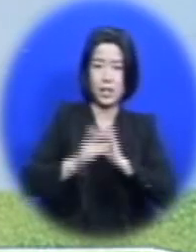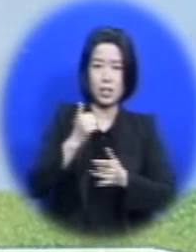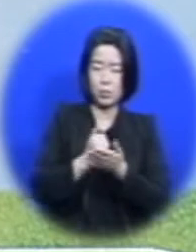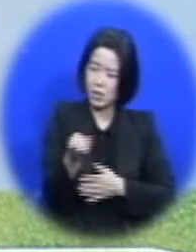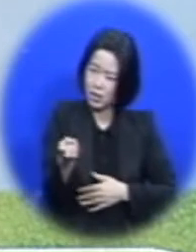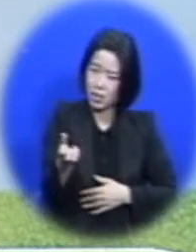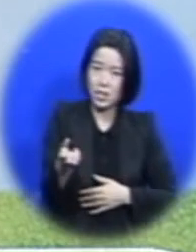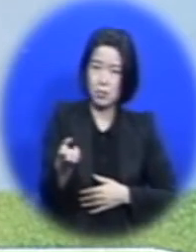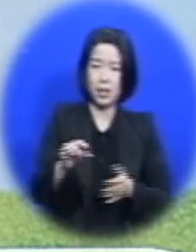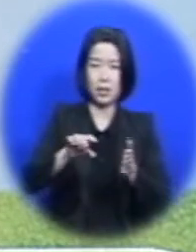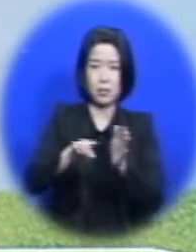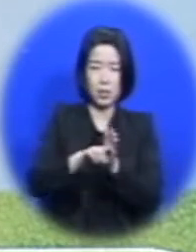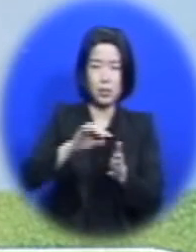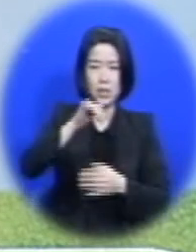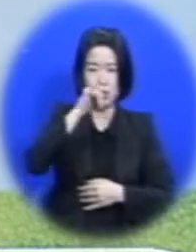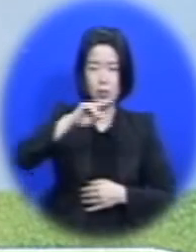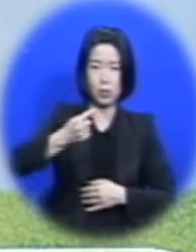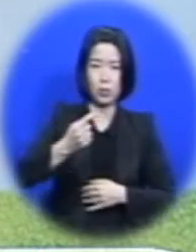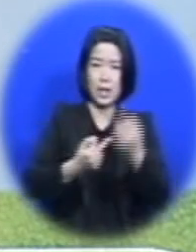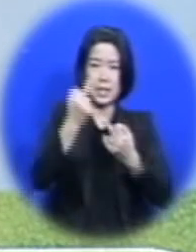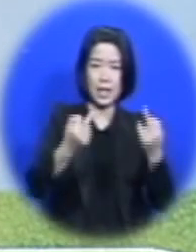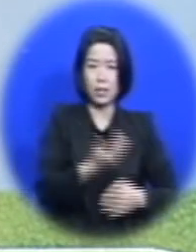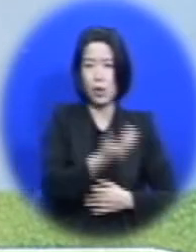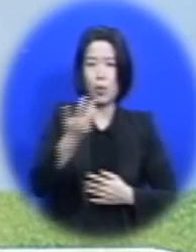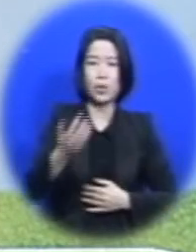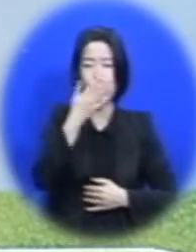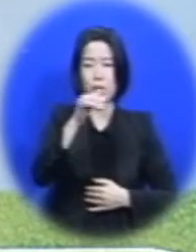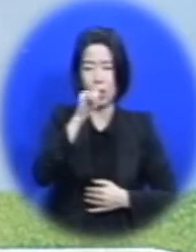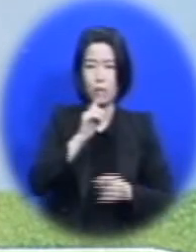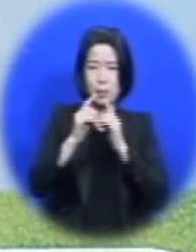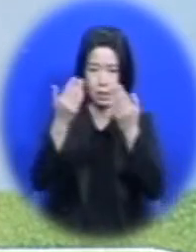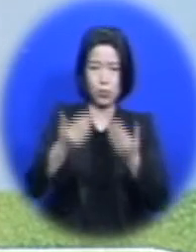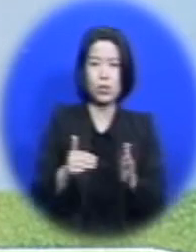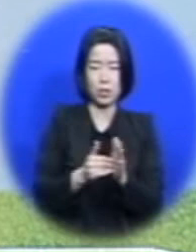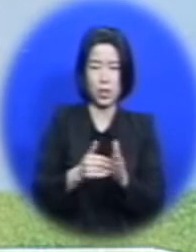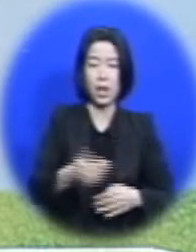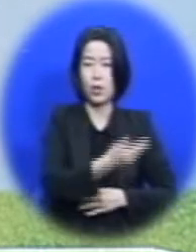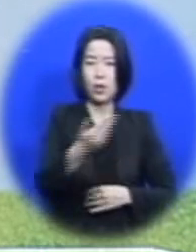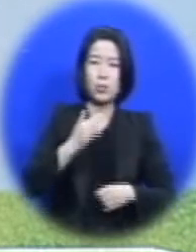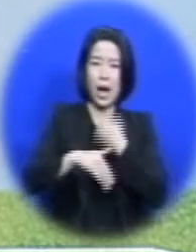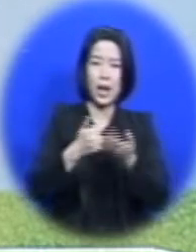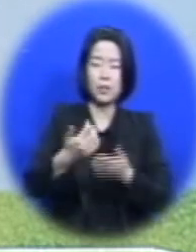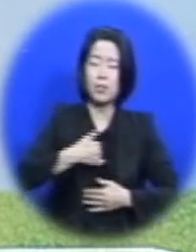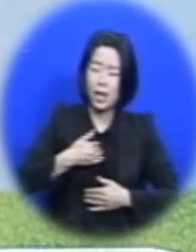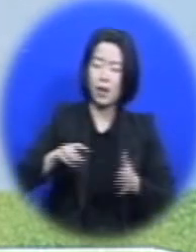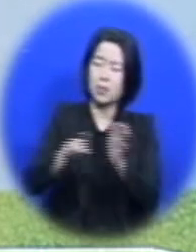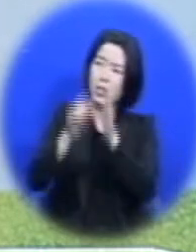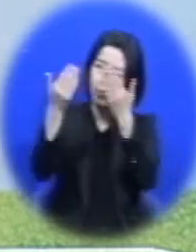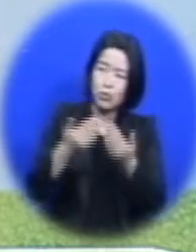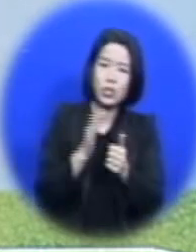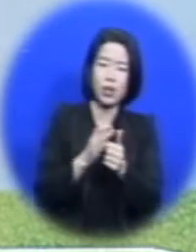겨자씨만한 믿음이 있어도 산을 옮길 거라고 했습니다 여러분 하나님 내게 믿음을 주세요 나는